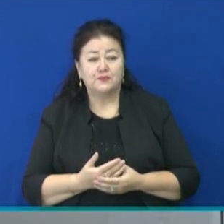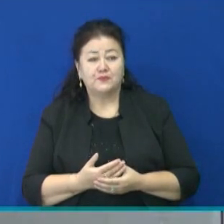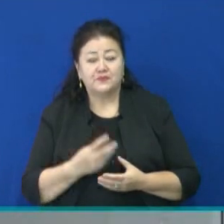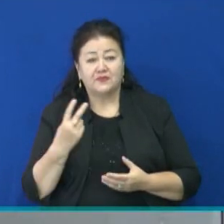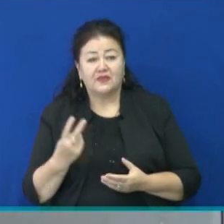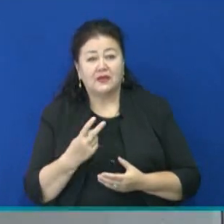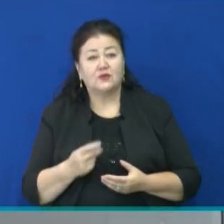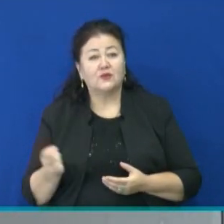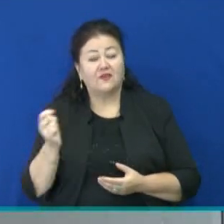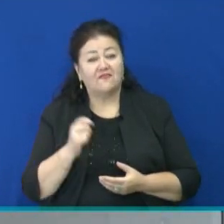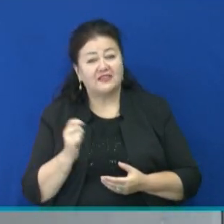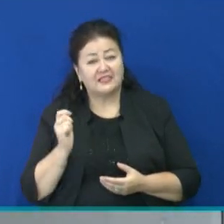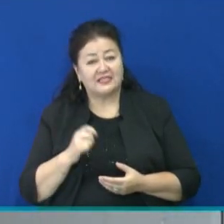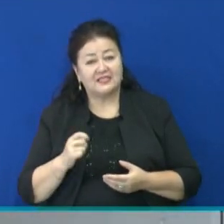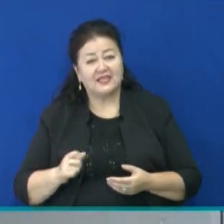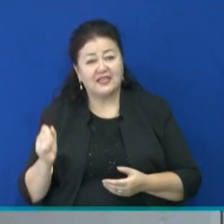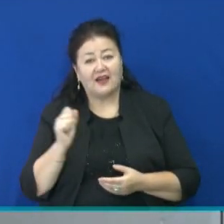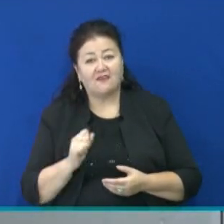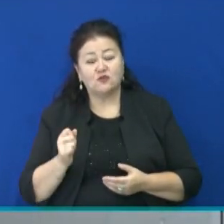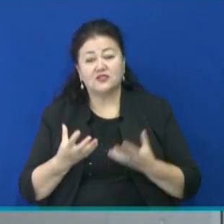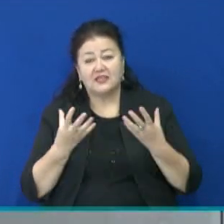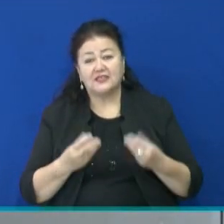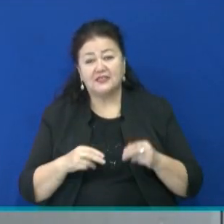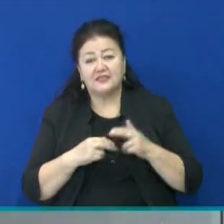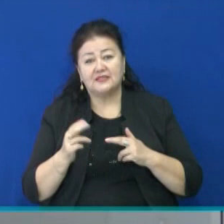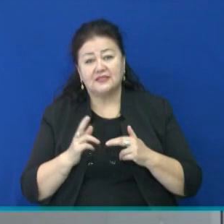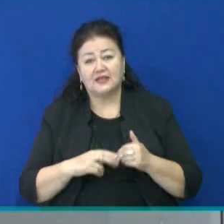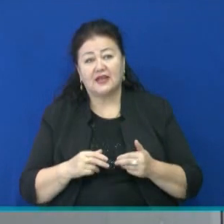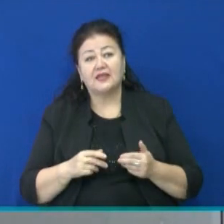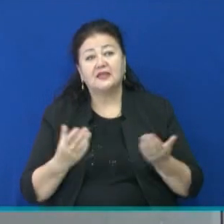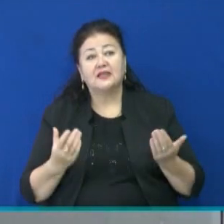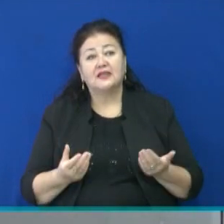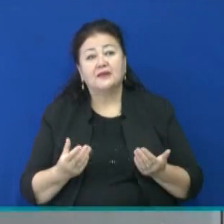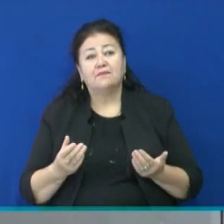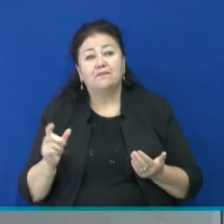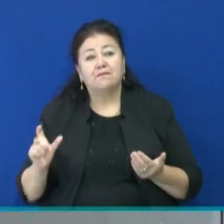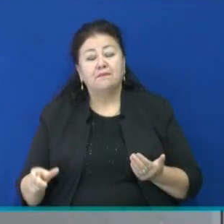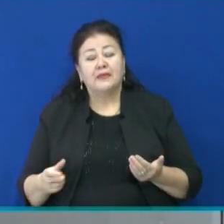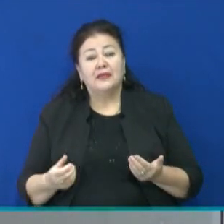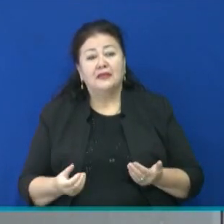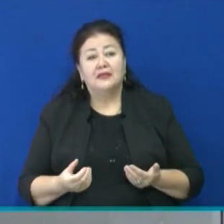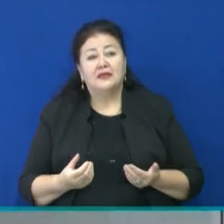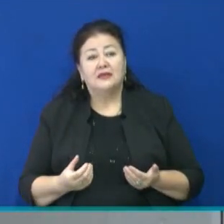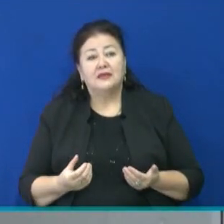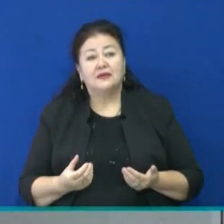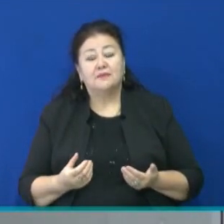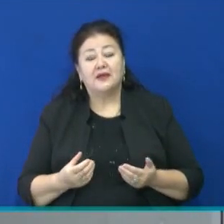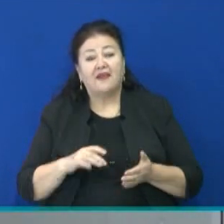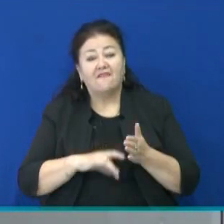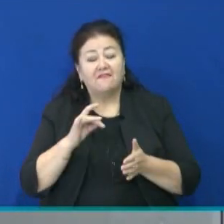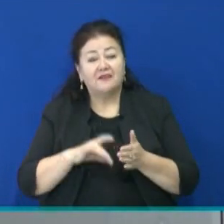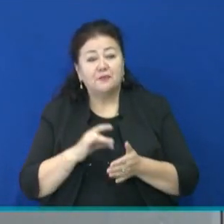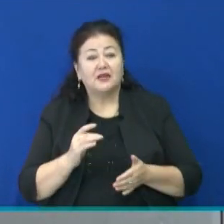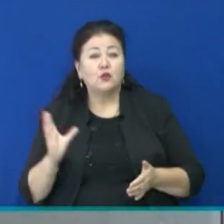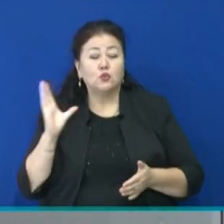2 воскресенья августа у нас отмечается День строителя. С помощью соответствующей комиссии мы выбрали наиболее плодотворные в нашем городе строительные компании.